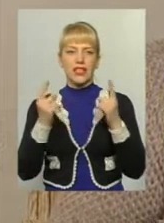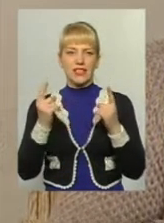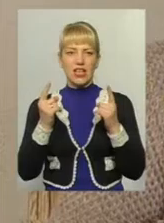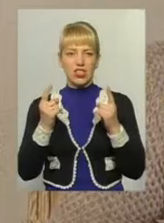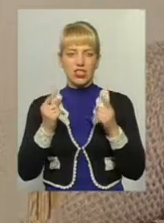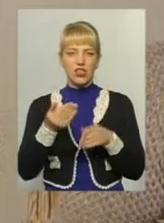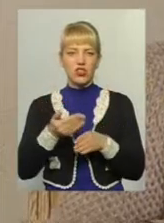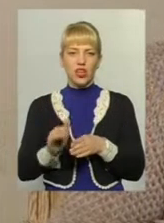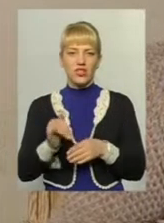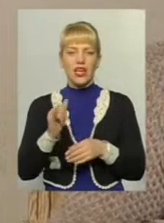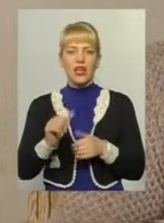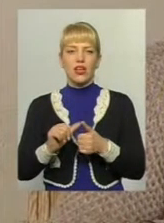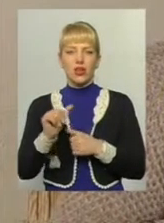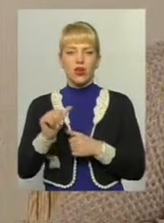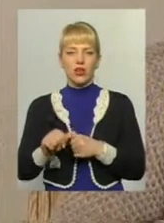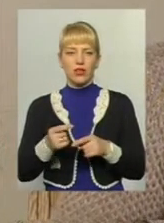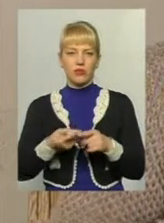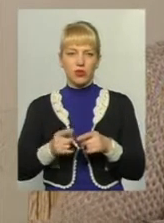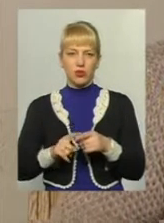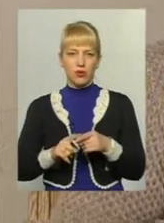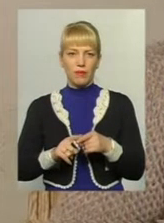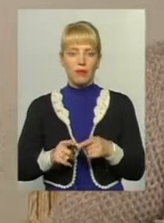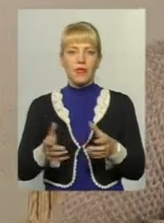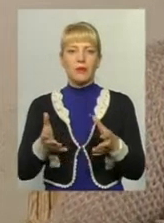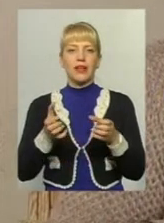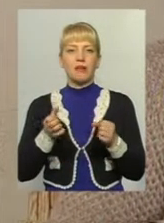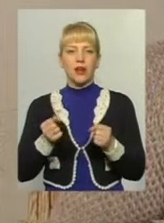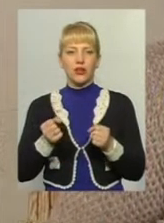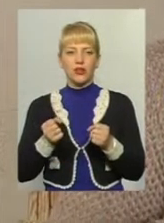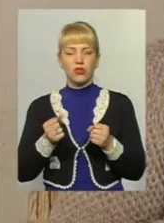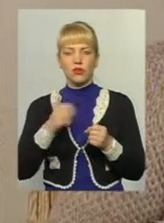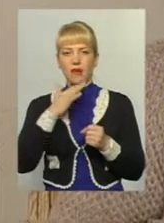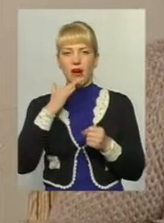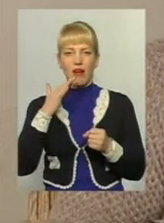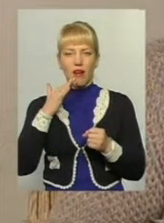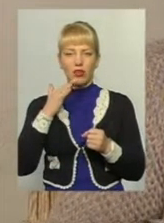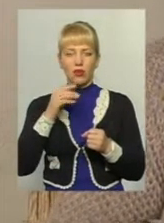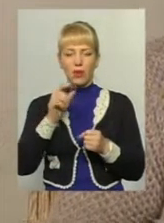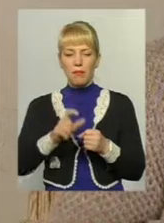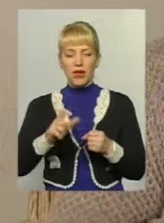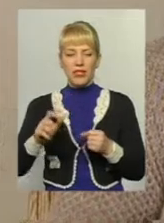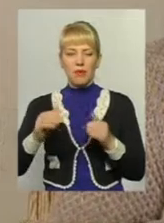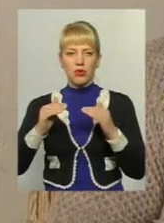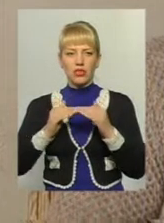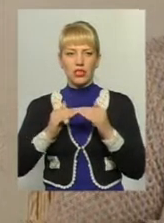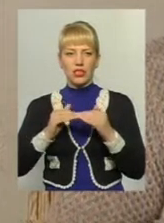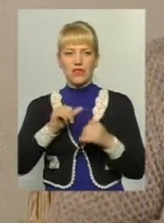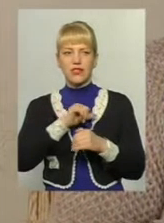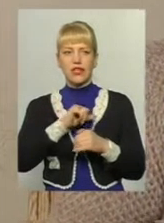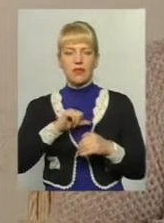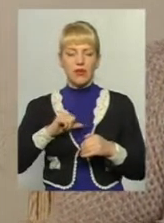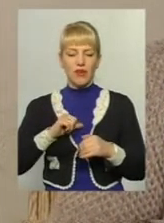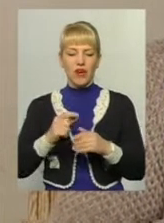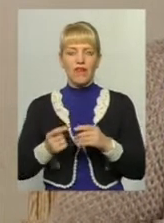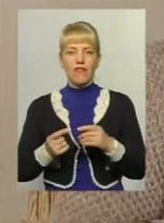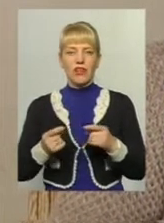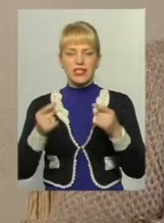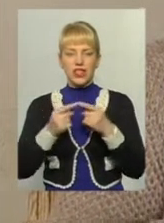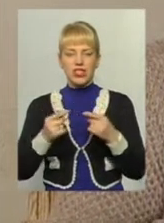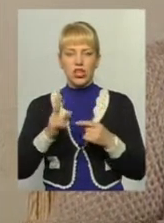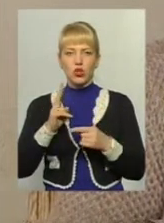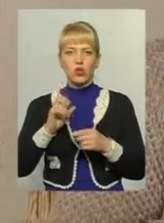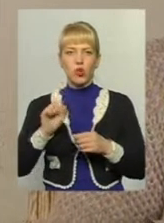І крім того, приймають багато мешканців будинків, все-таки визначають управителів. Цей